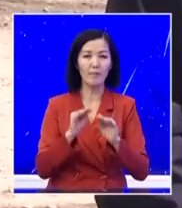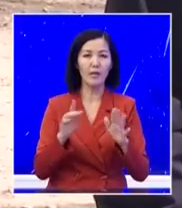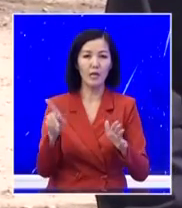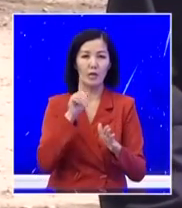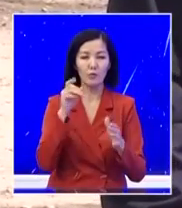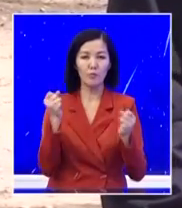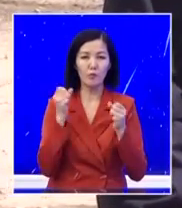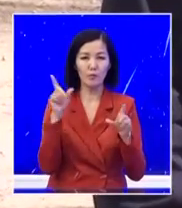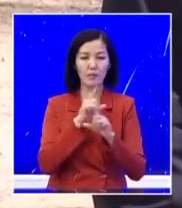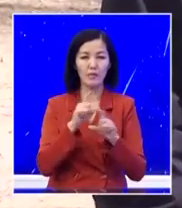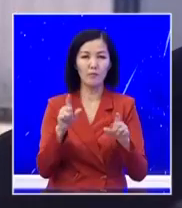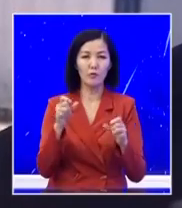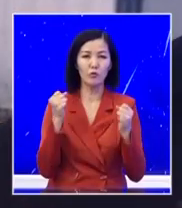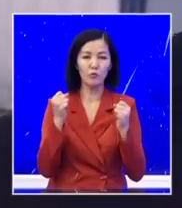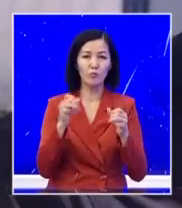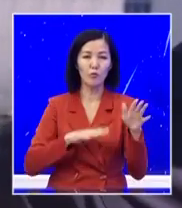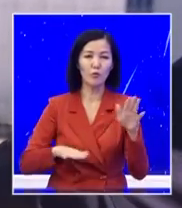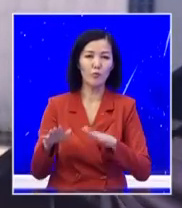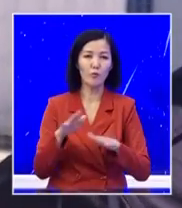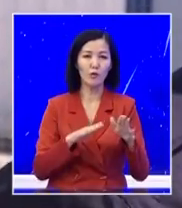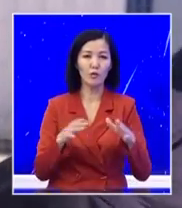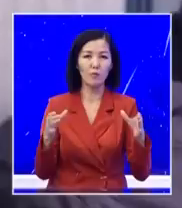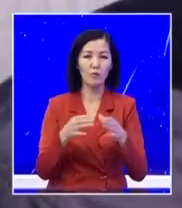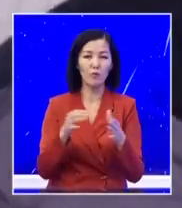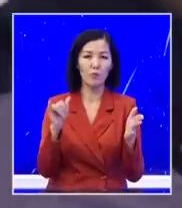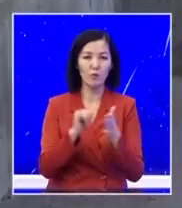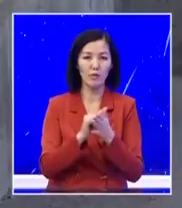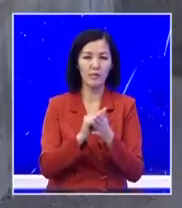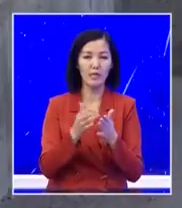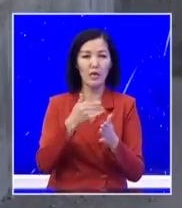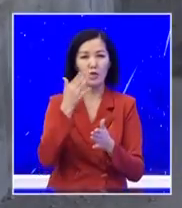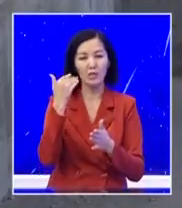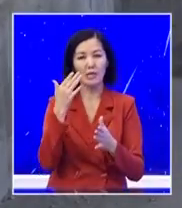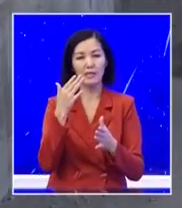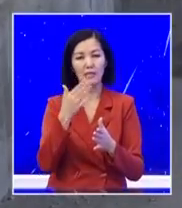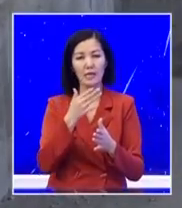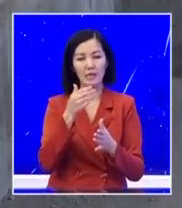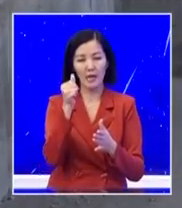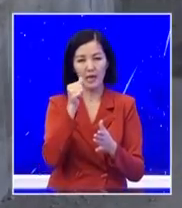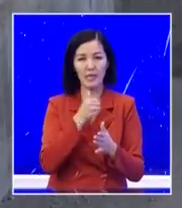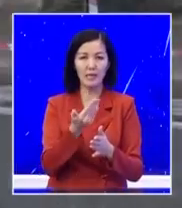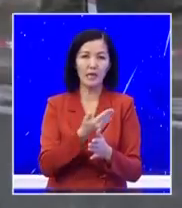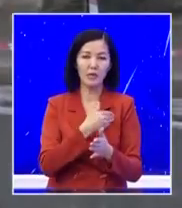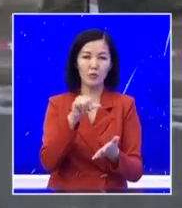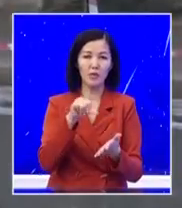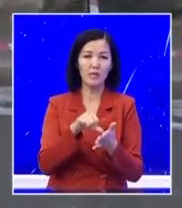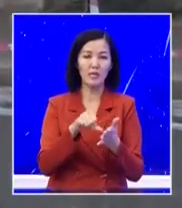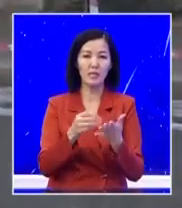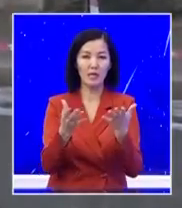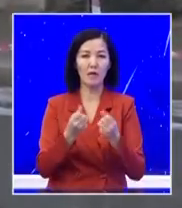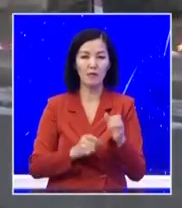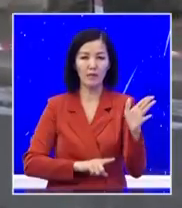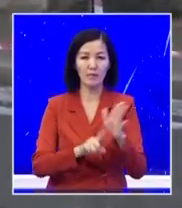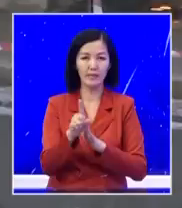мен жасөспірімдер спорт мектебінің су спорты бойынша бөлімі орналасады. Оған жаз айларында қатысуға ниет еткен өрендер қабылдана